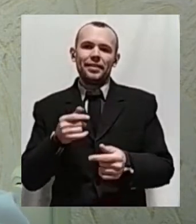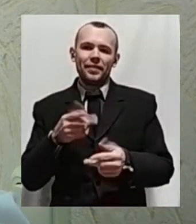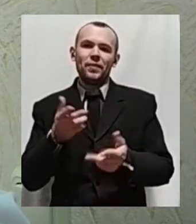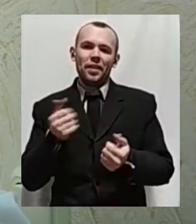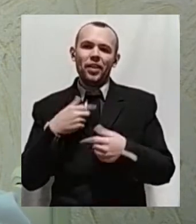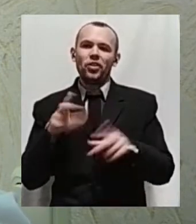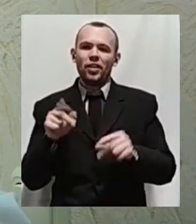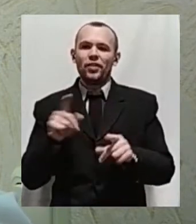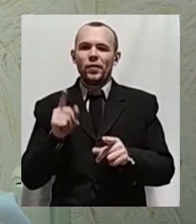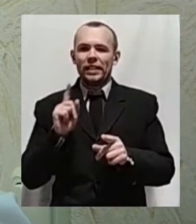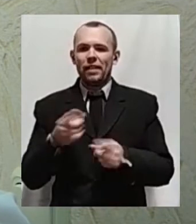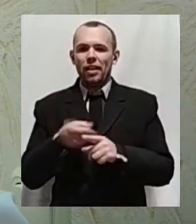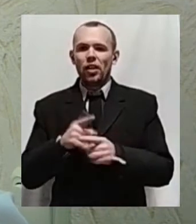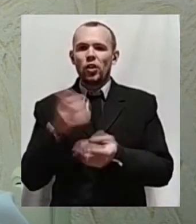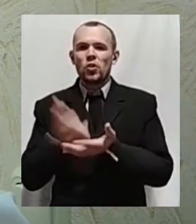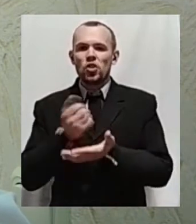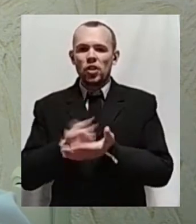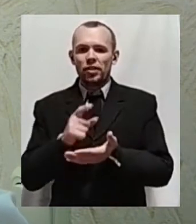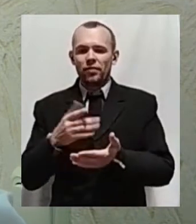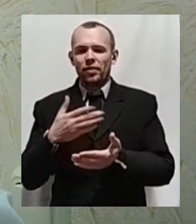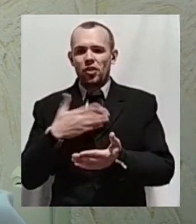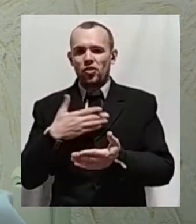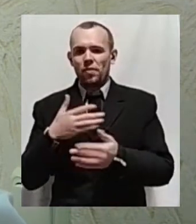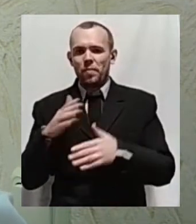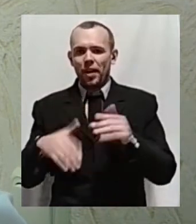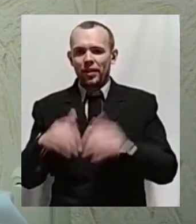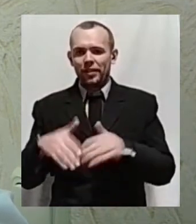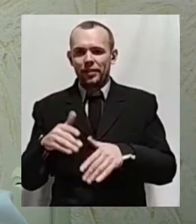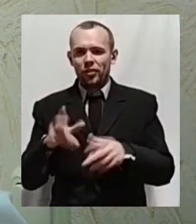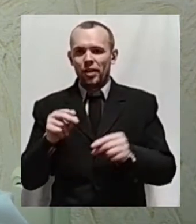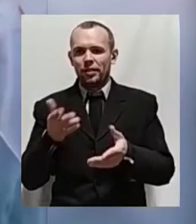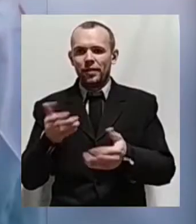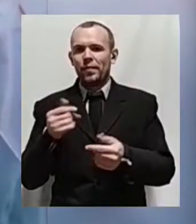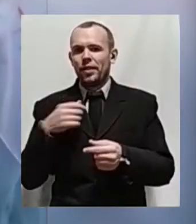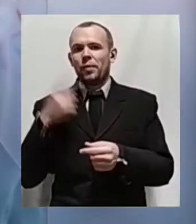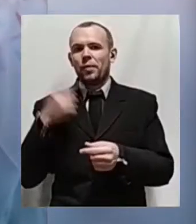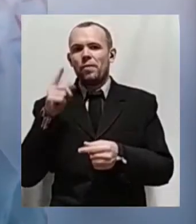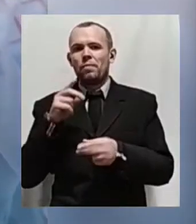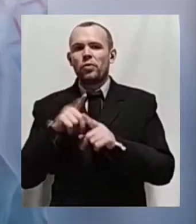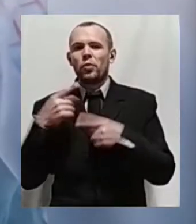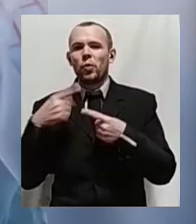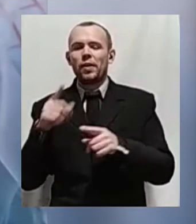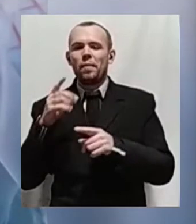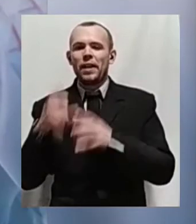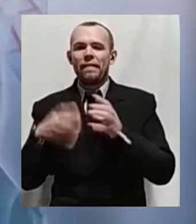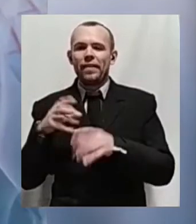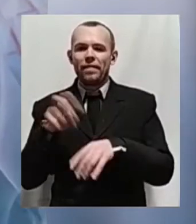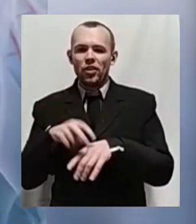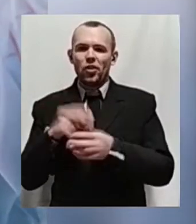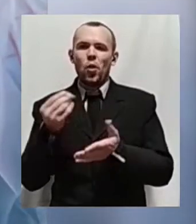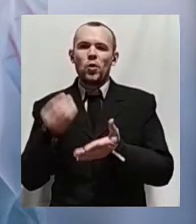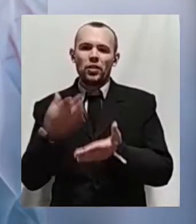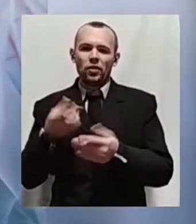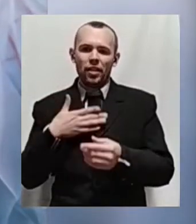можеш подивитись статтю, ти не можеш побалакати з колегою, який це робив до тебе. Методику операції, яку провів хірург